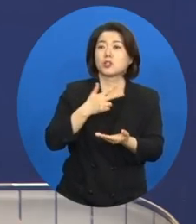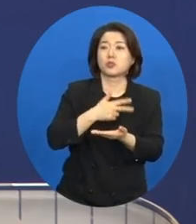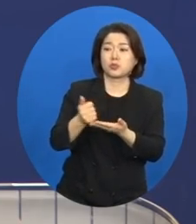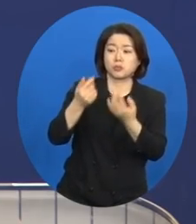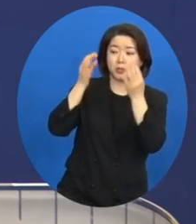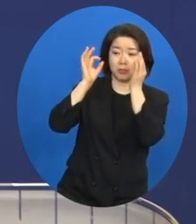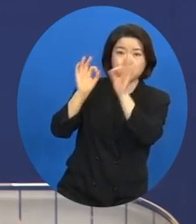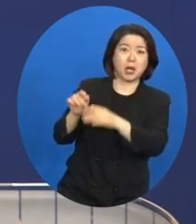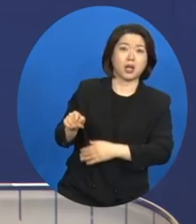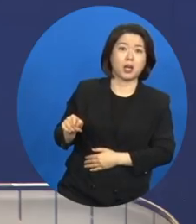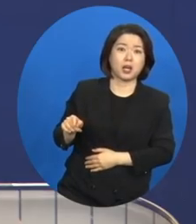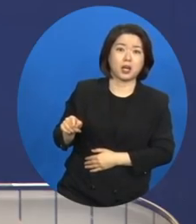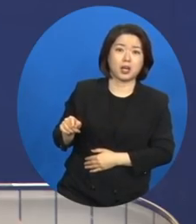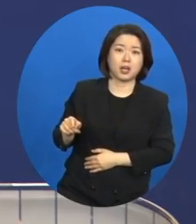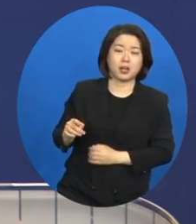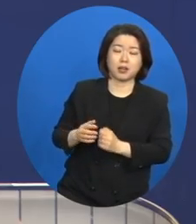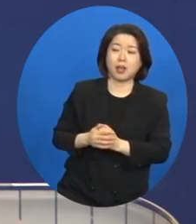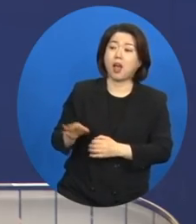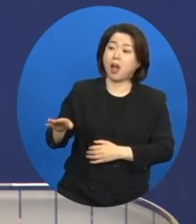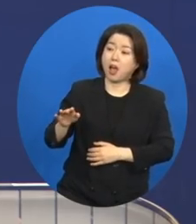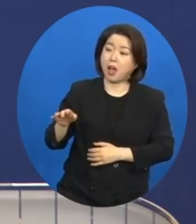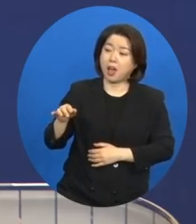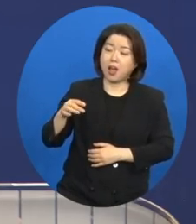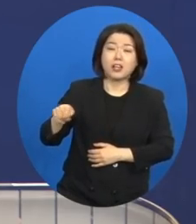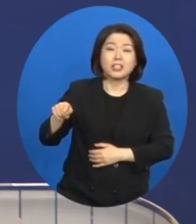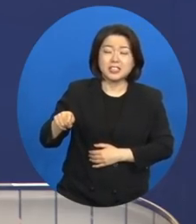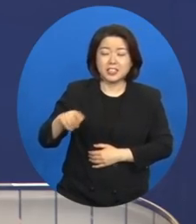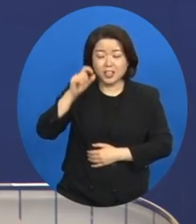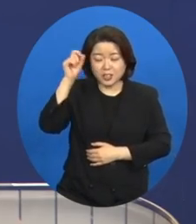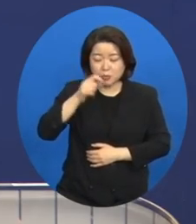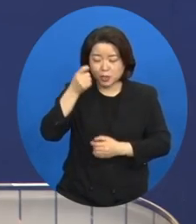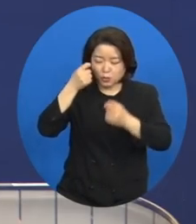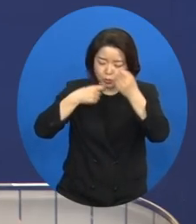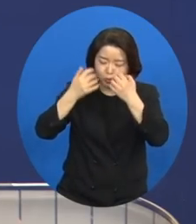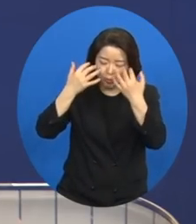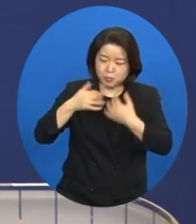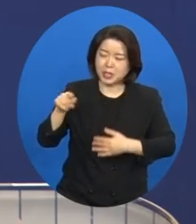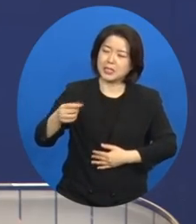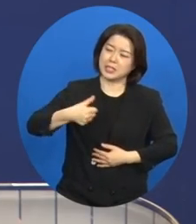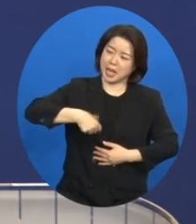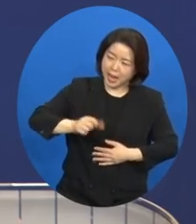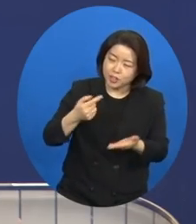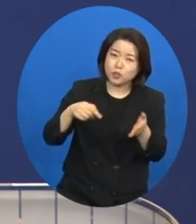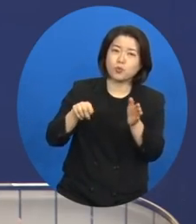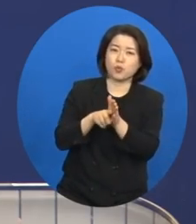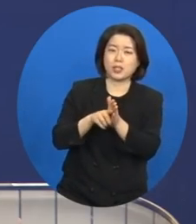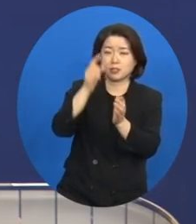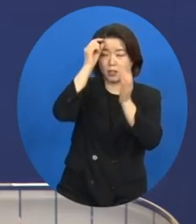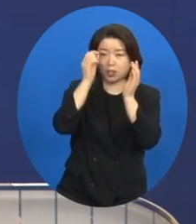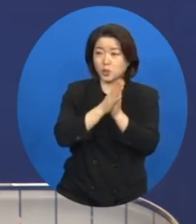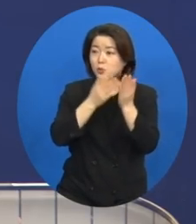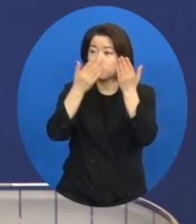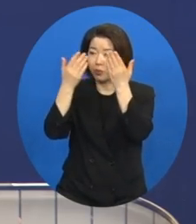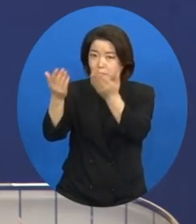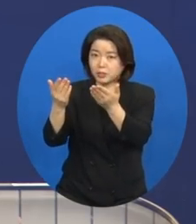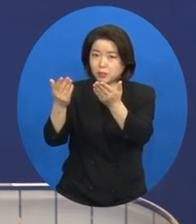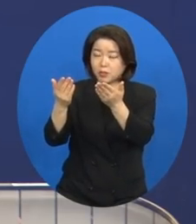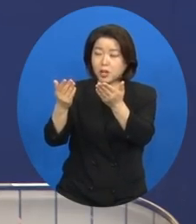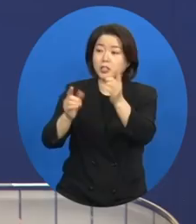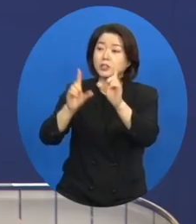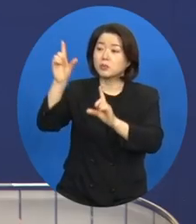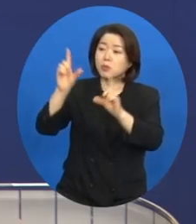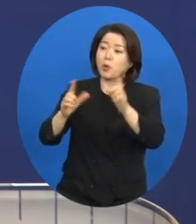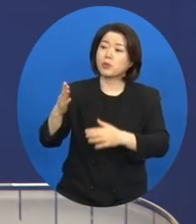보신 거죠. 너가 그 새벽에서 눈물을 흘리면서 너의 아들을 위해서 기도하고 있었던 것을